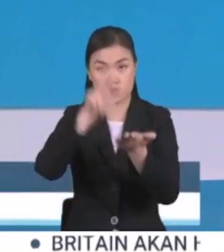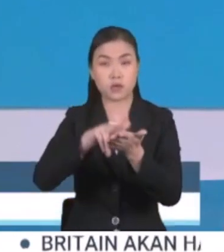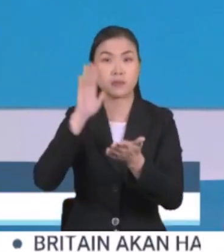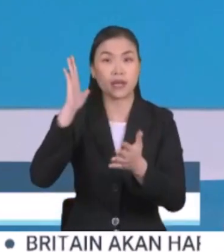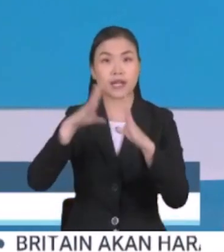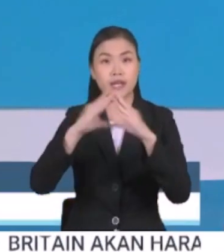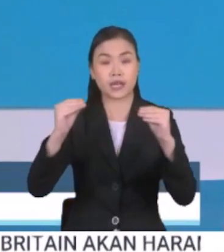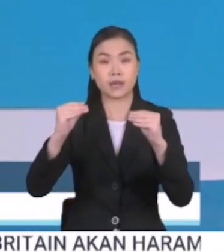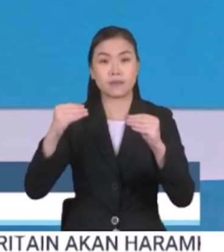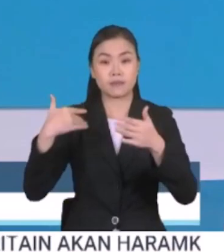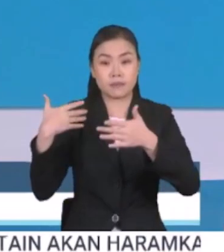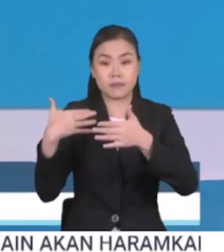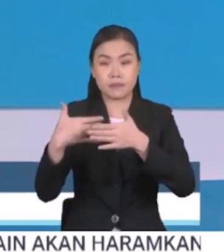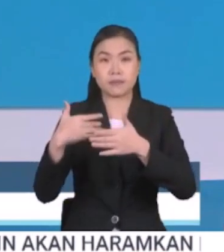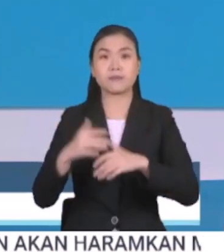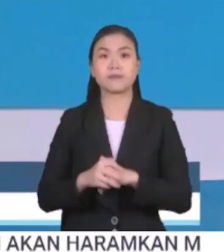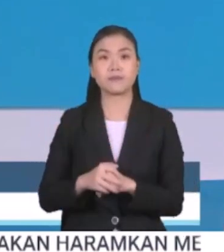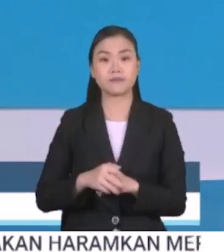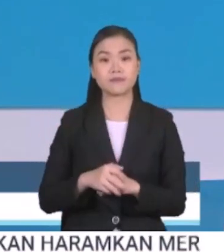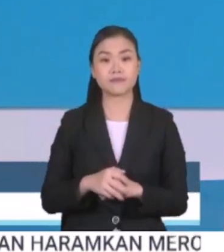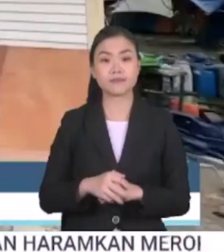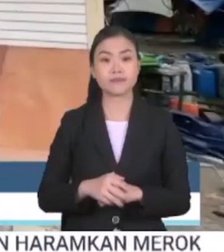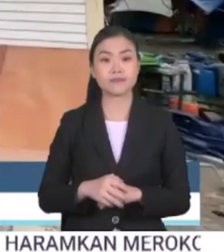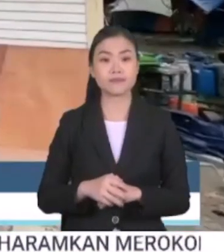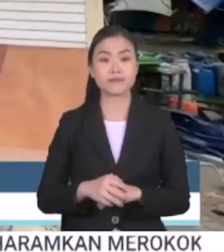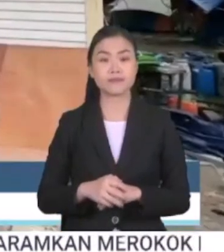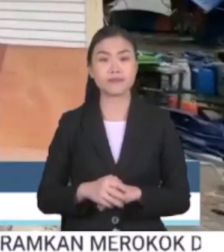selesai tidak lama lagi.